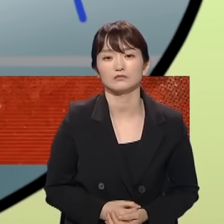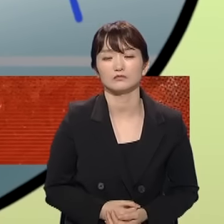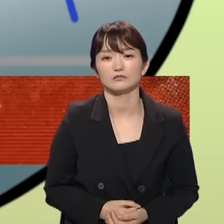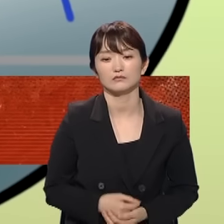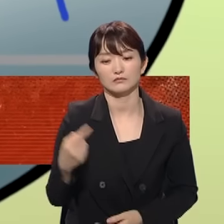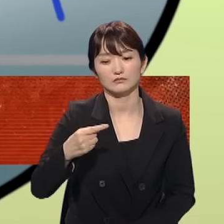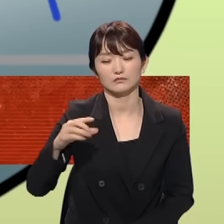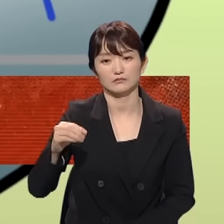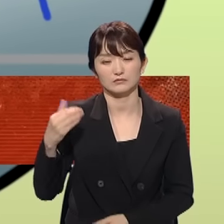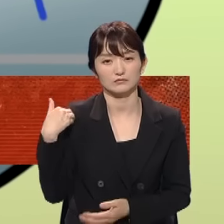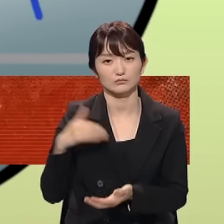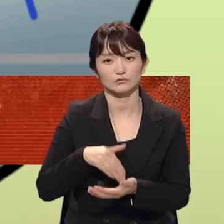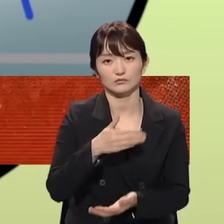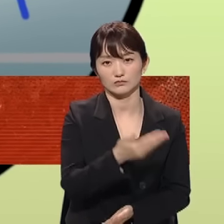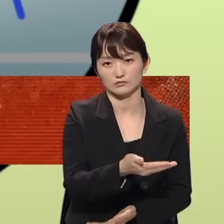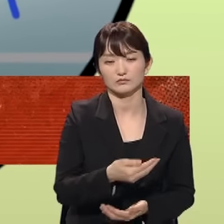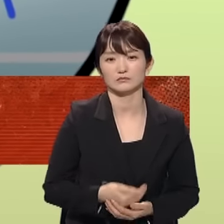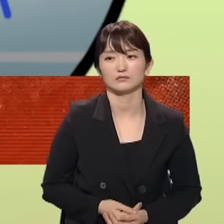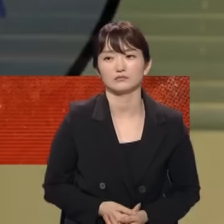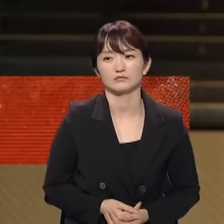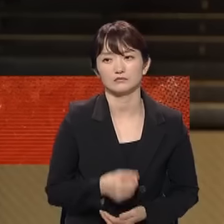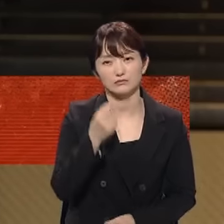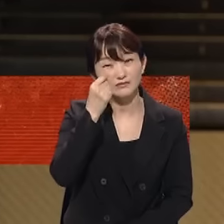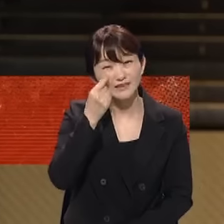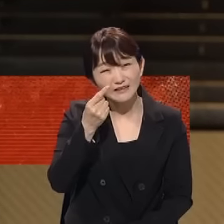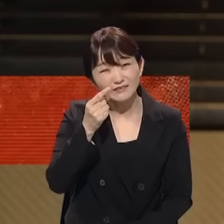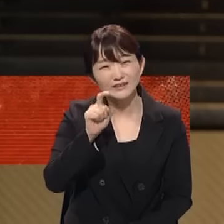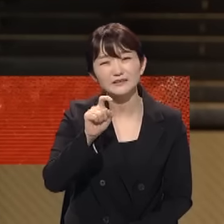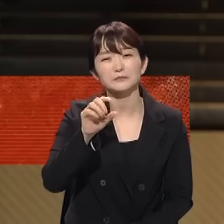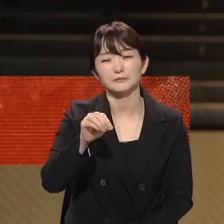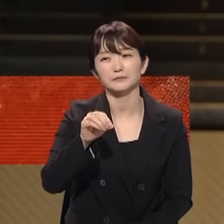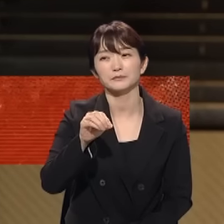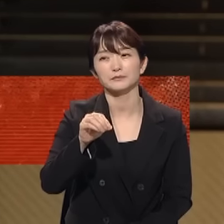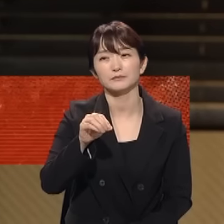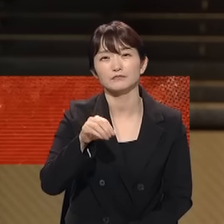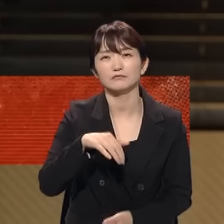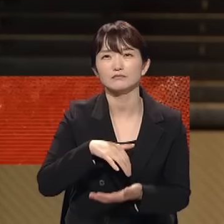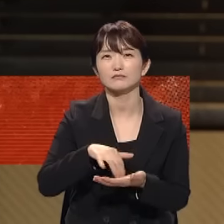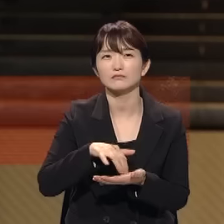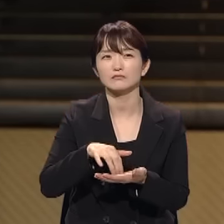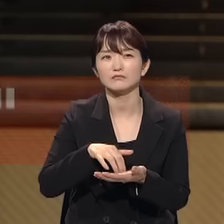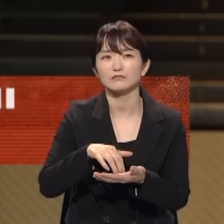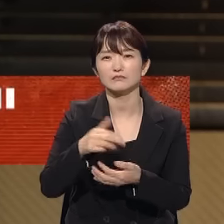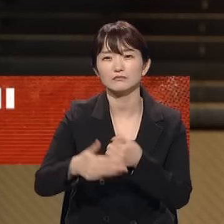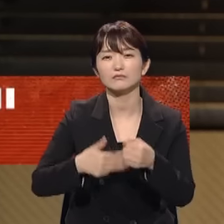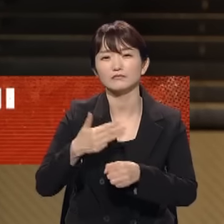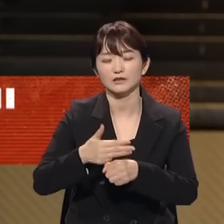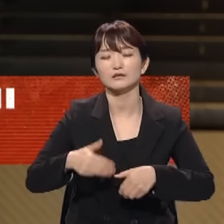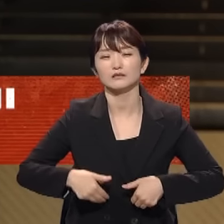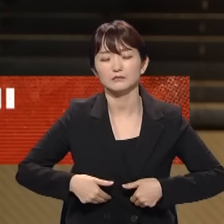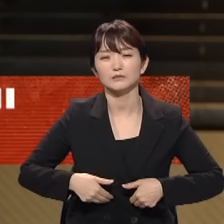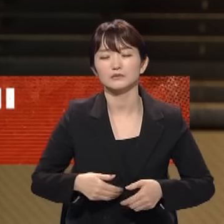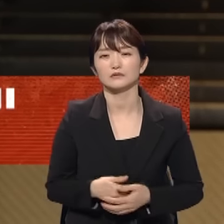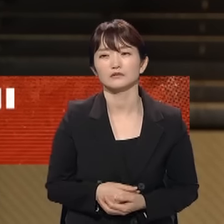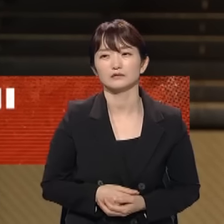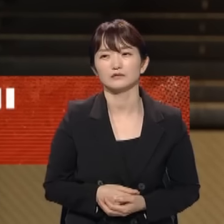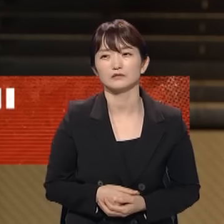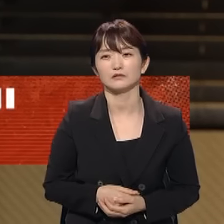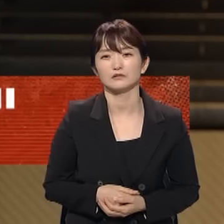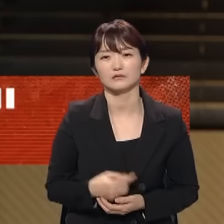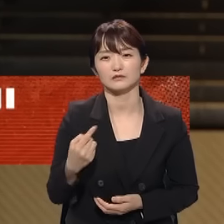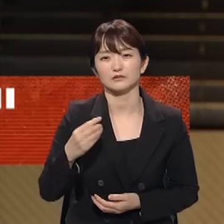한 1000만 원은 돌려줄게. 근데 한 달에 10만 원씩 제가 얼핏 계산하니까 8년 걸리네요. 10만 원 걸려서 한 1000만